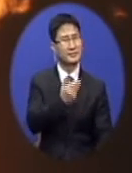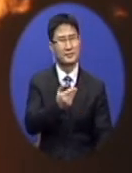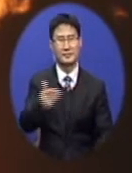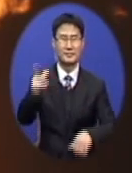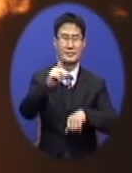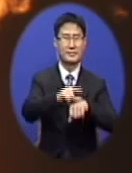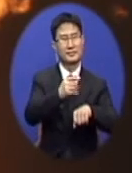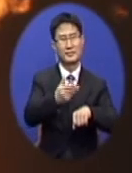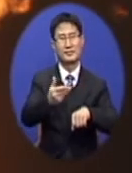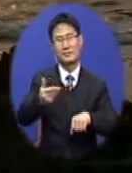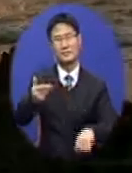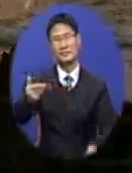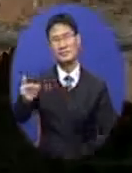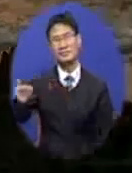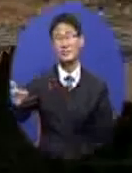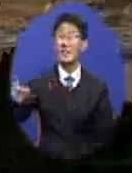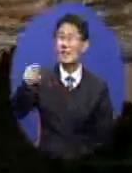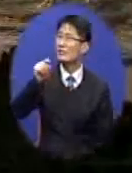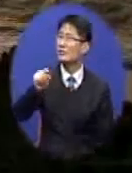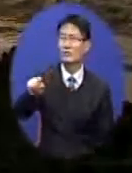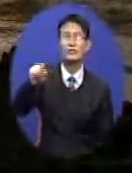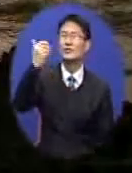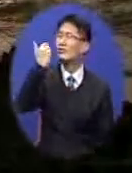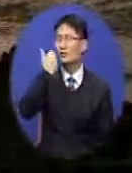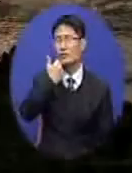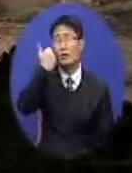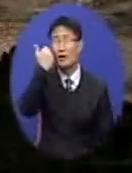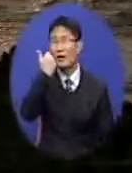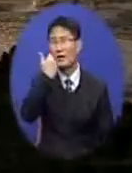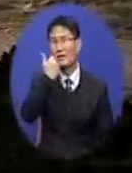가는 세월 그 누구가